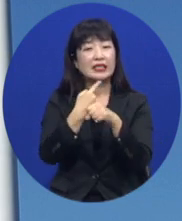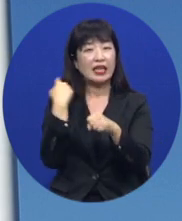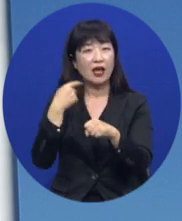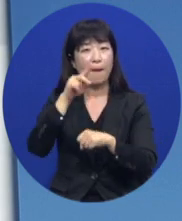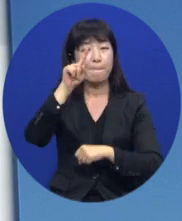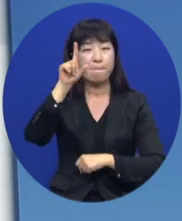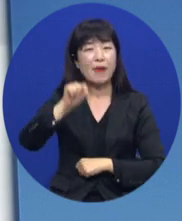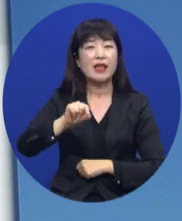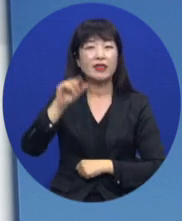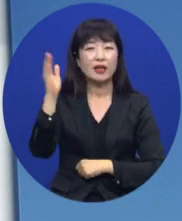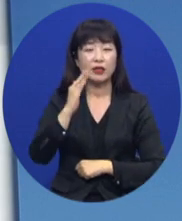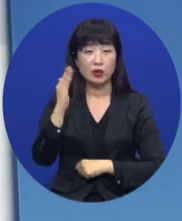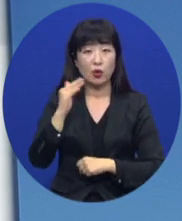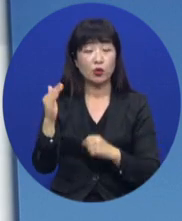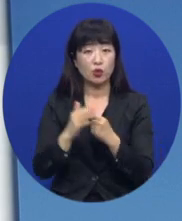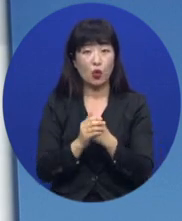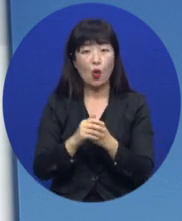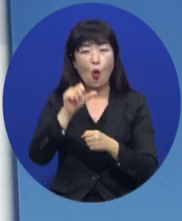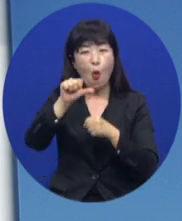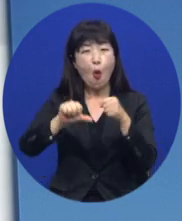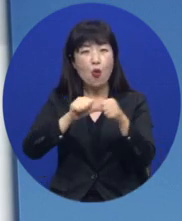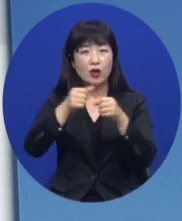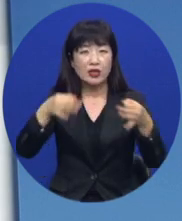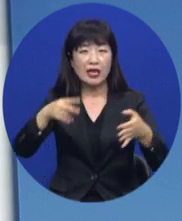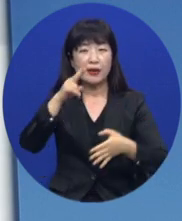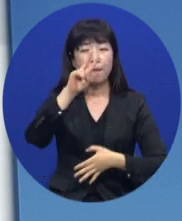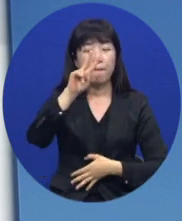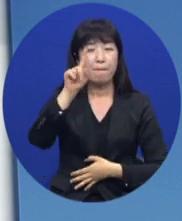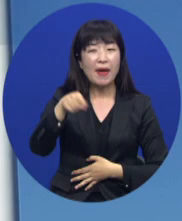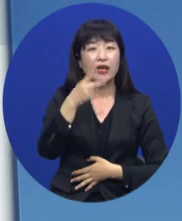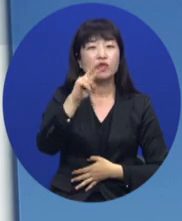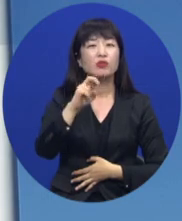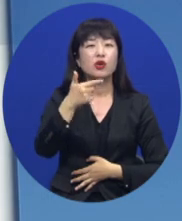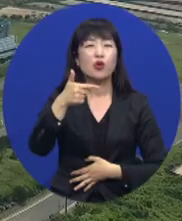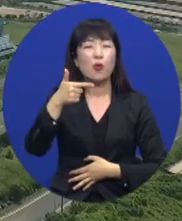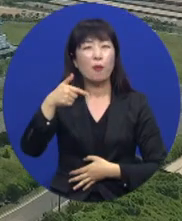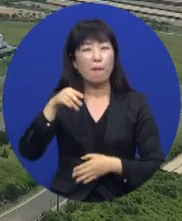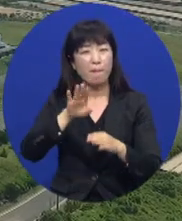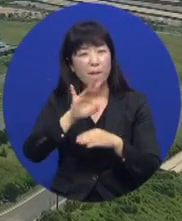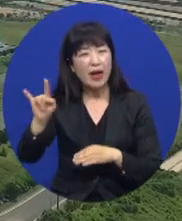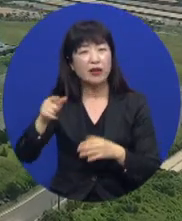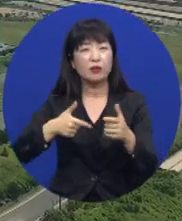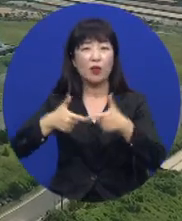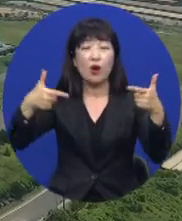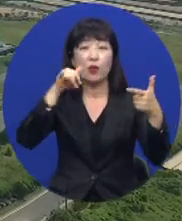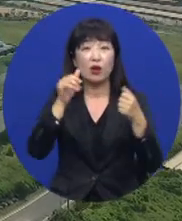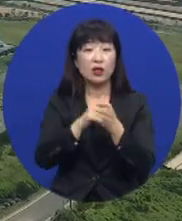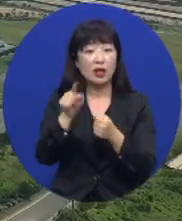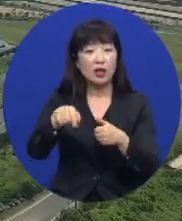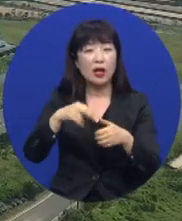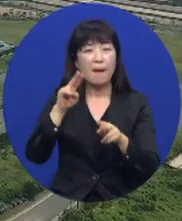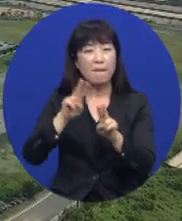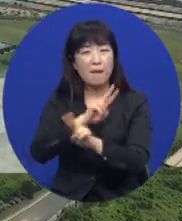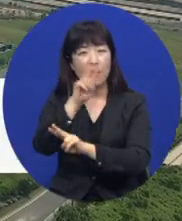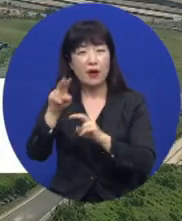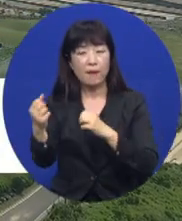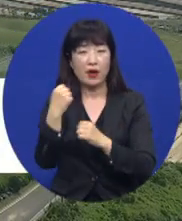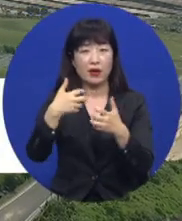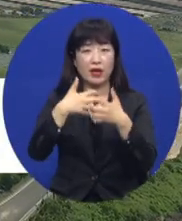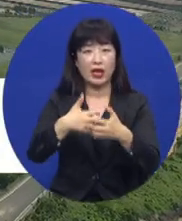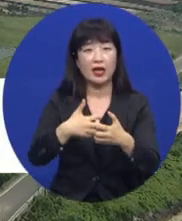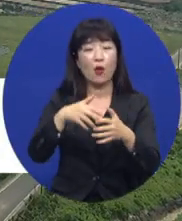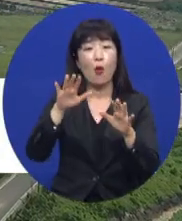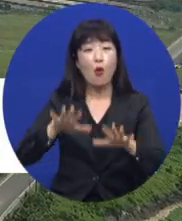9000여 메가와트 아오 로 5년 사이 100승을 7배 급증했습니다 그런데 이 같은 풍력 발전 출력 제안이